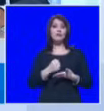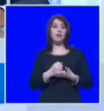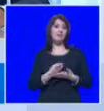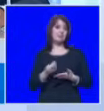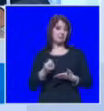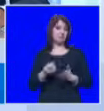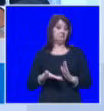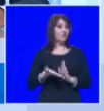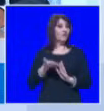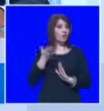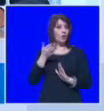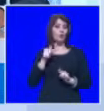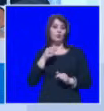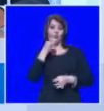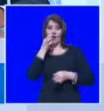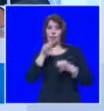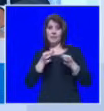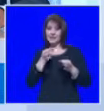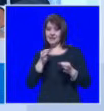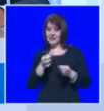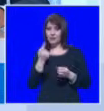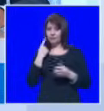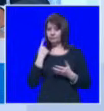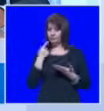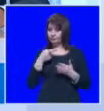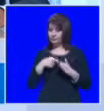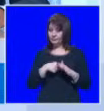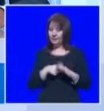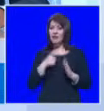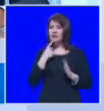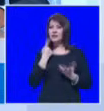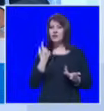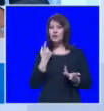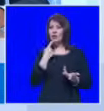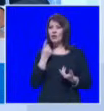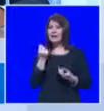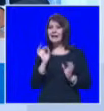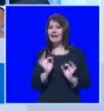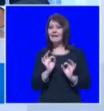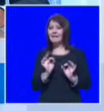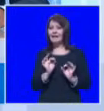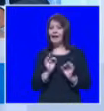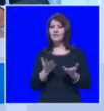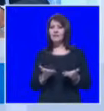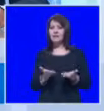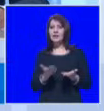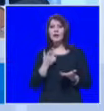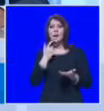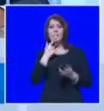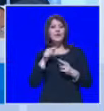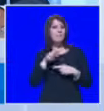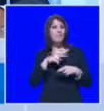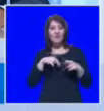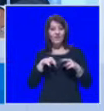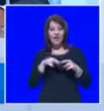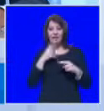цена. Това също беше обяснено детайлно. Имаше много спекулации защо цената е такава и както се оказа при елементарна